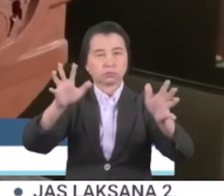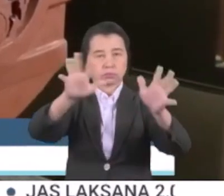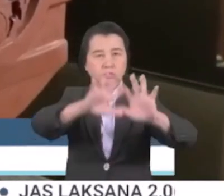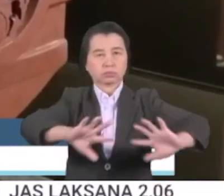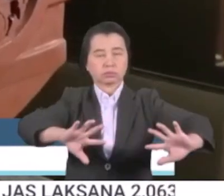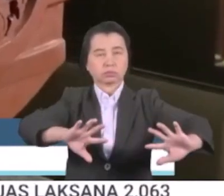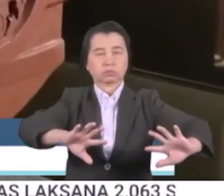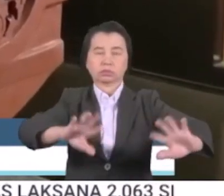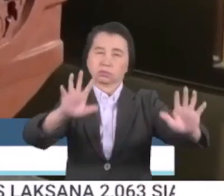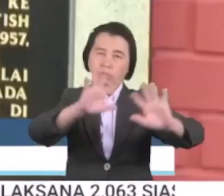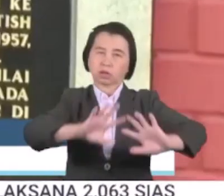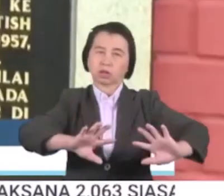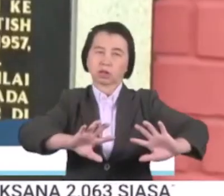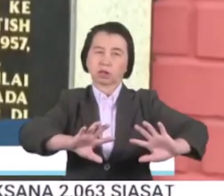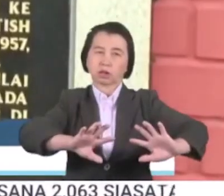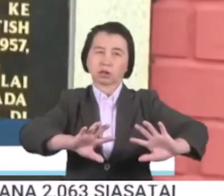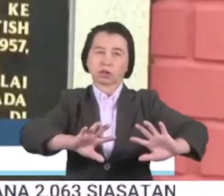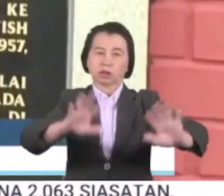ASEAN